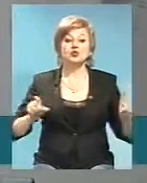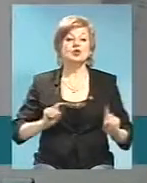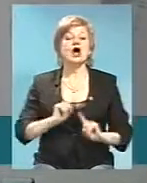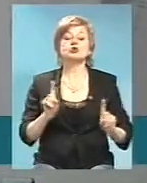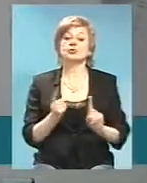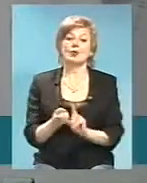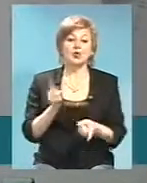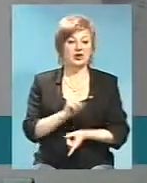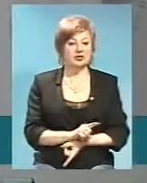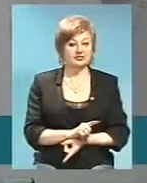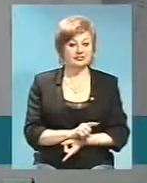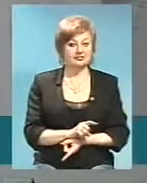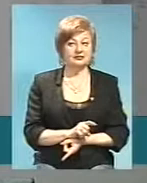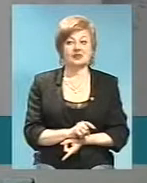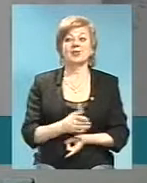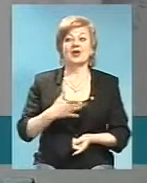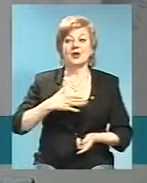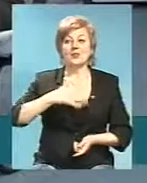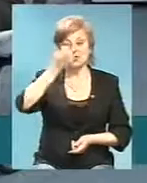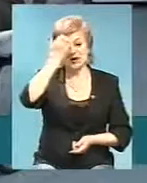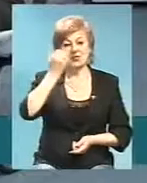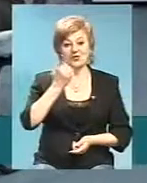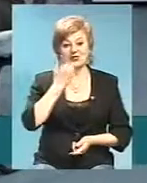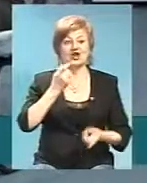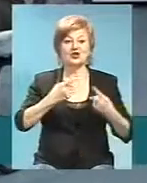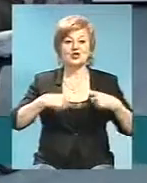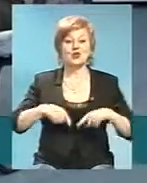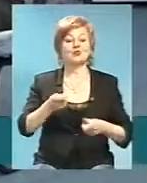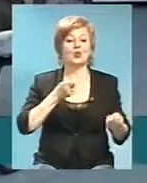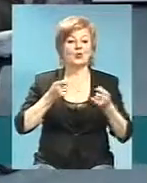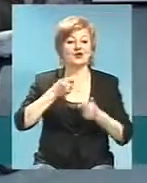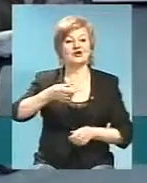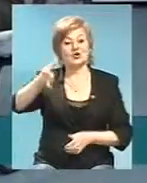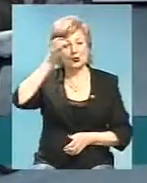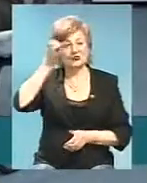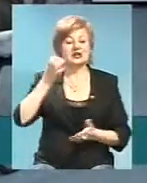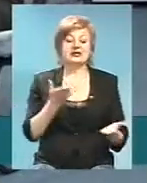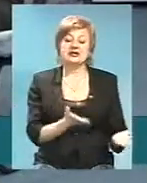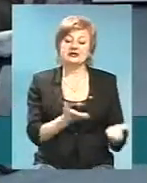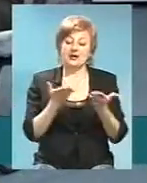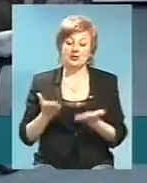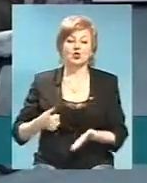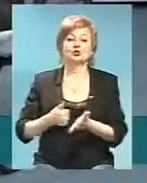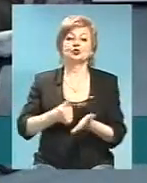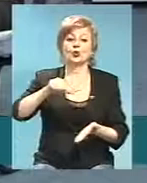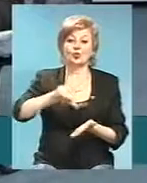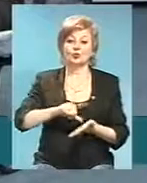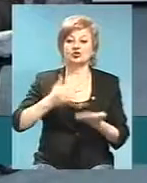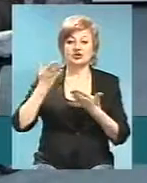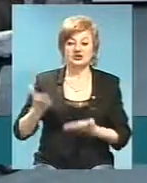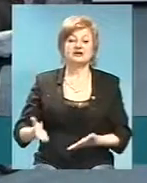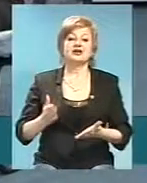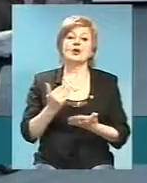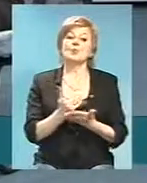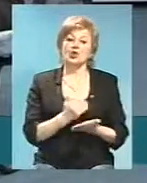змінилося? Ми вдячні, як орган управління освітою, за запрошення до участі в цій передачі, тому